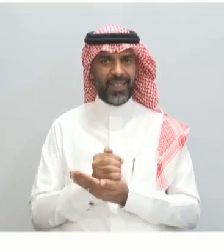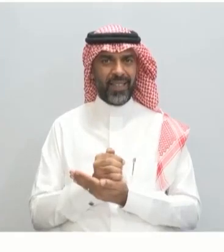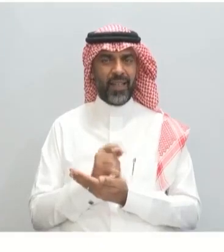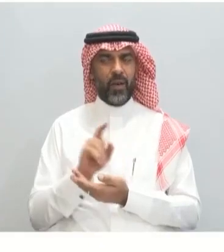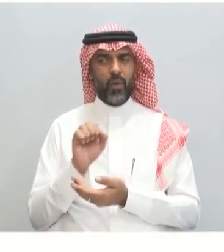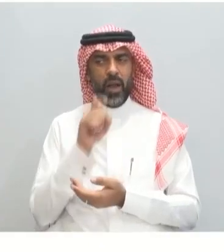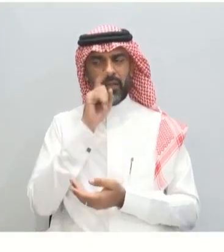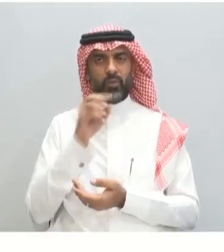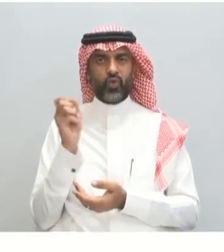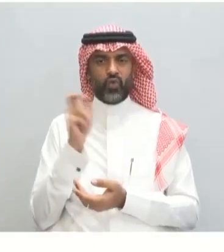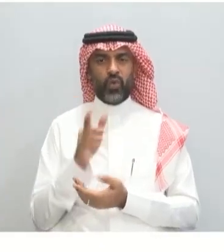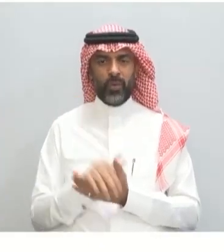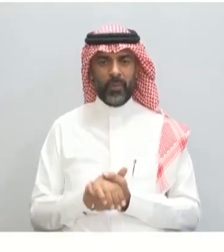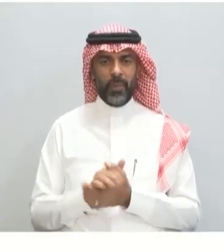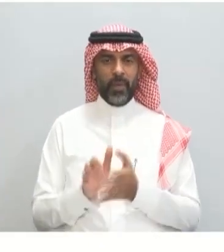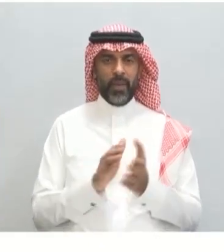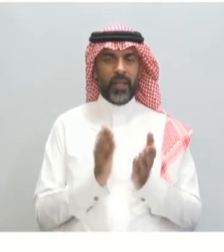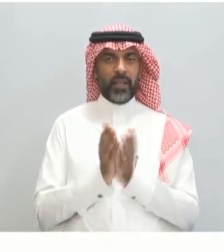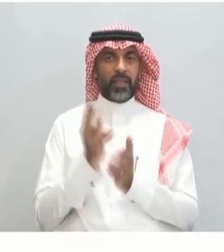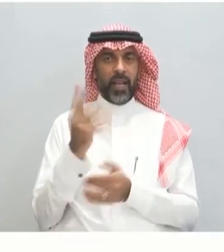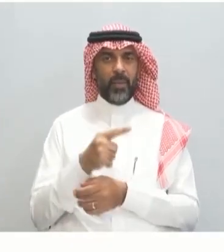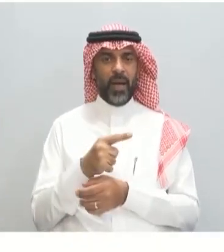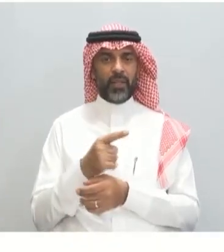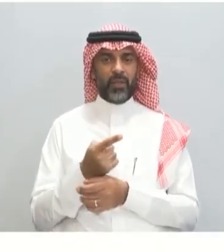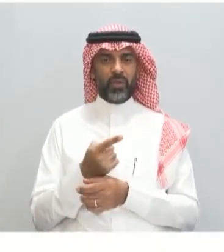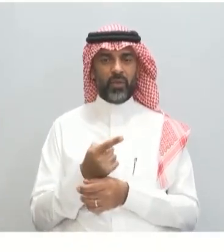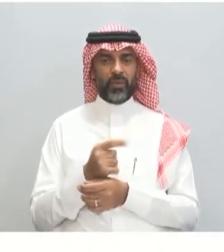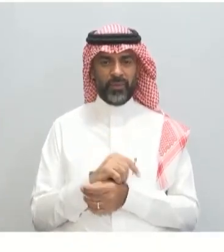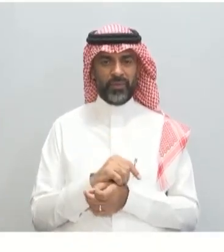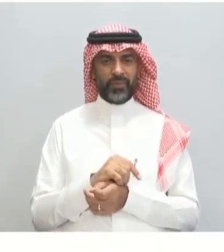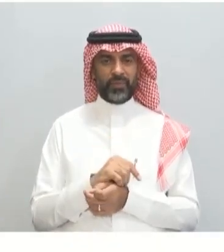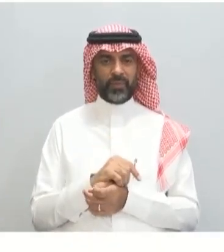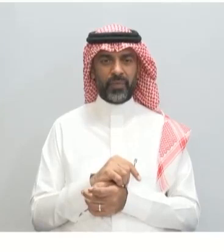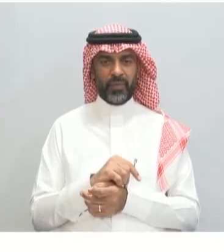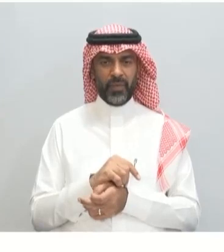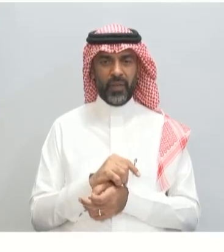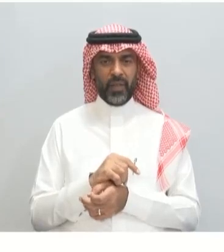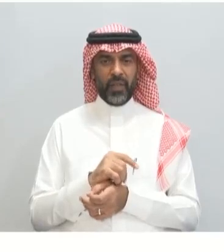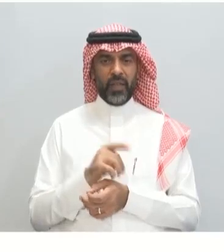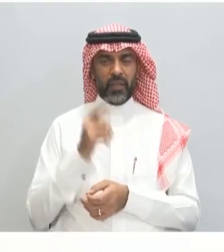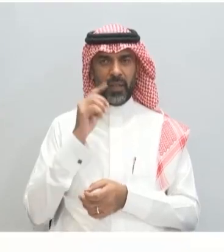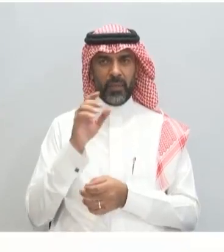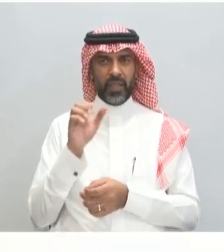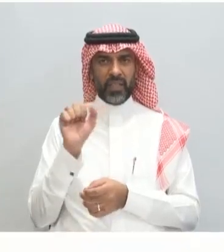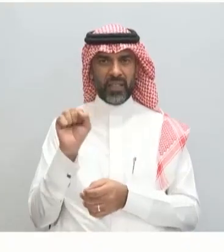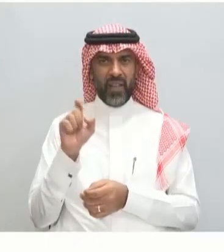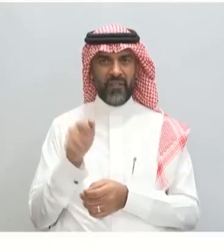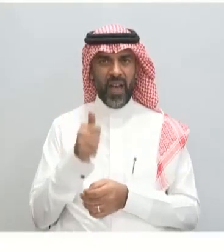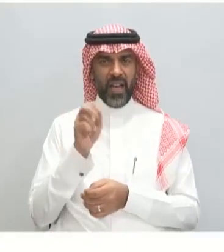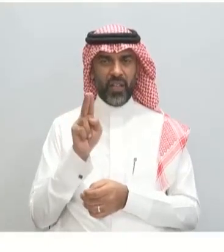الصخور ومن ثم الدرس الرابع عشر حركه القشره الارضيه كما تحدثنا عن الصفائح التكتونيه وكيف